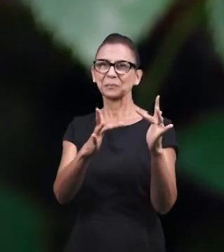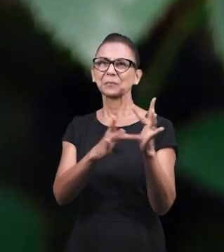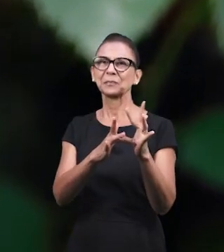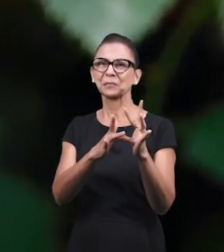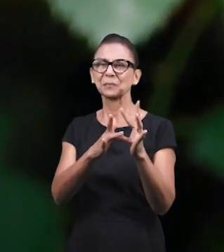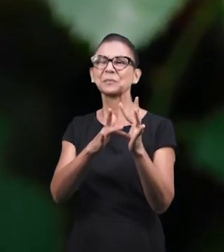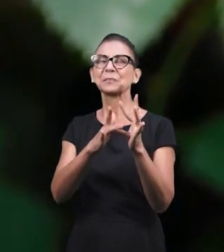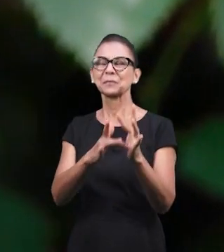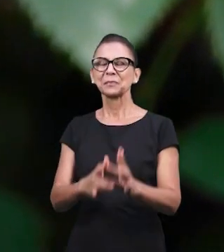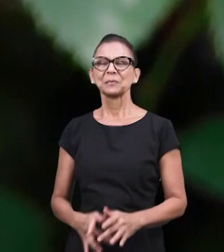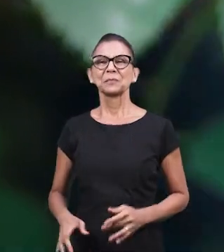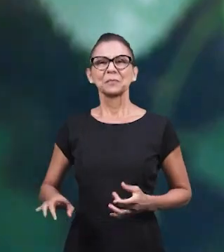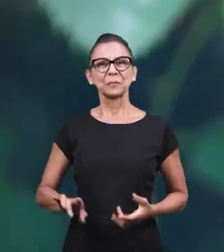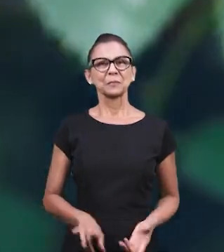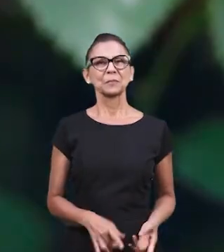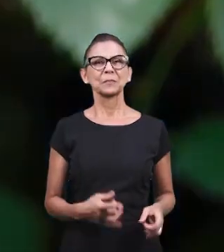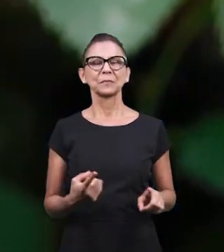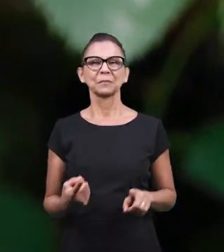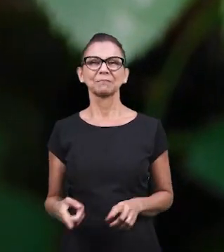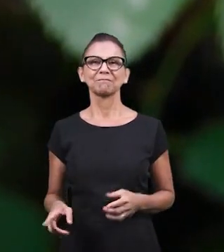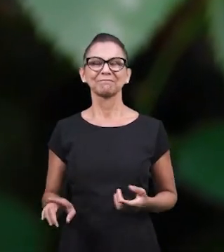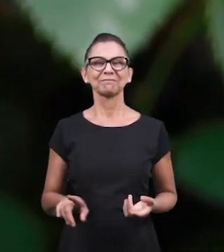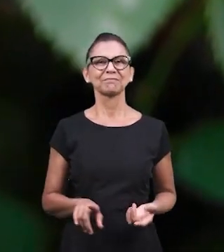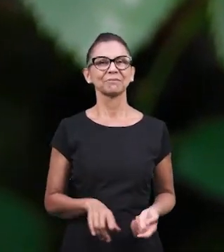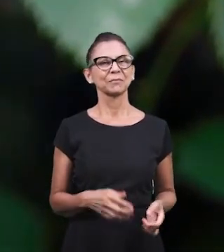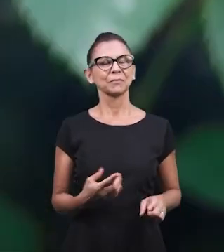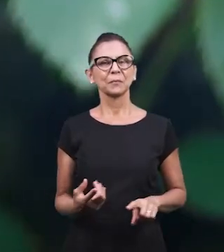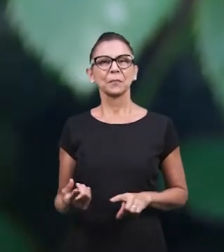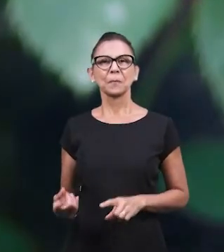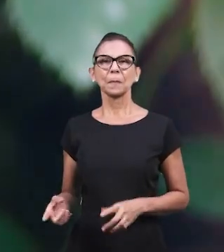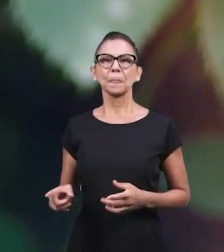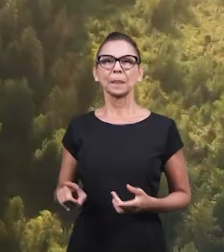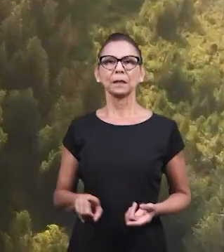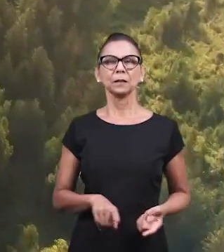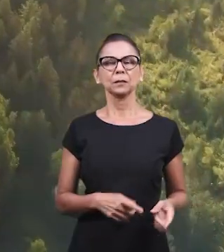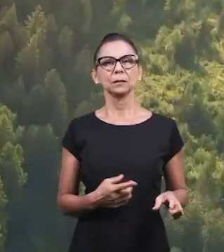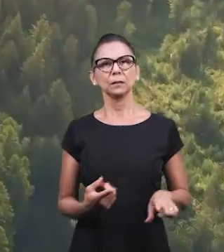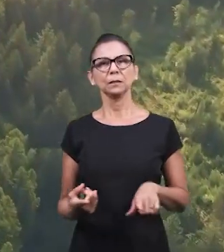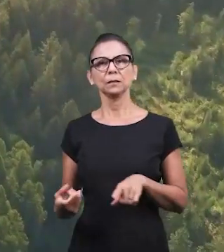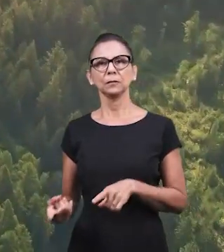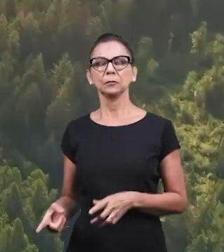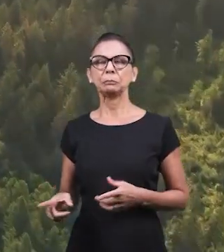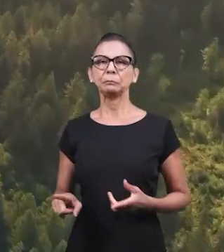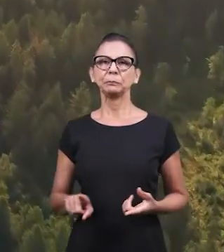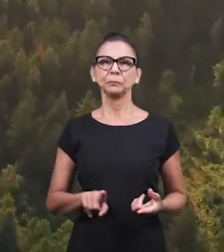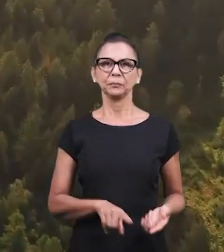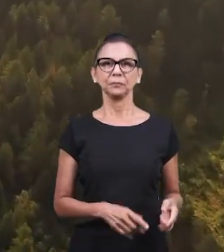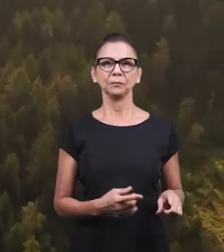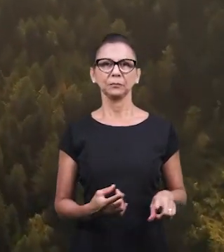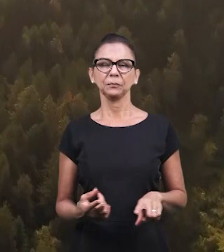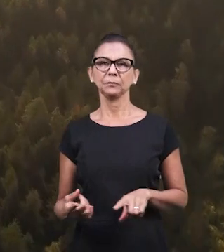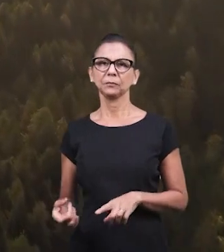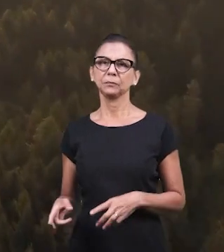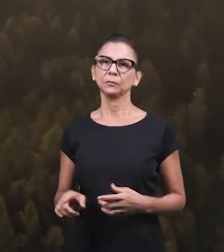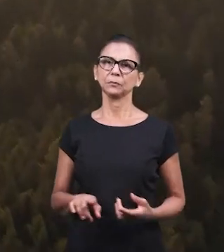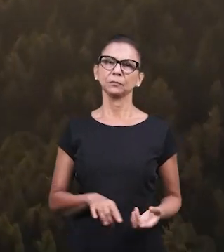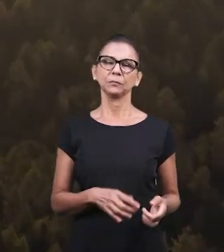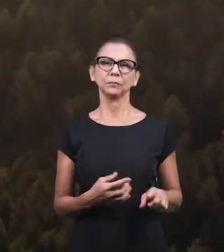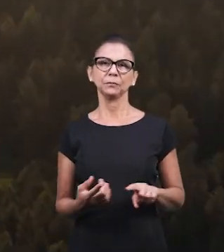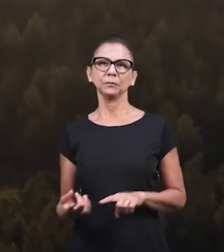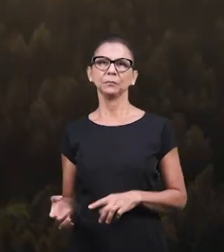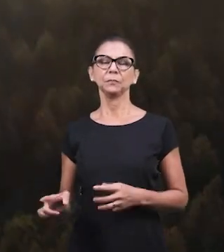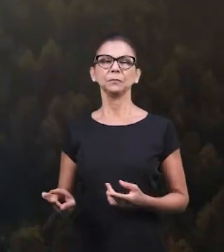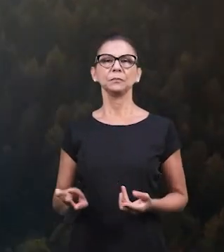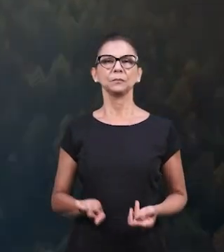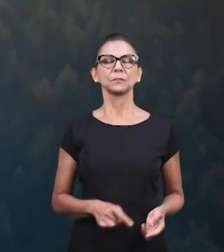у меня есть утешитель его слова и сияние я свободен силы моего